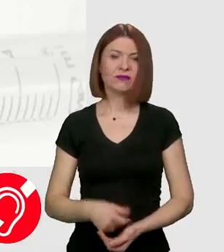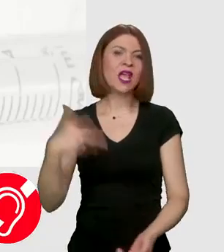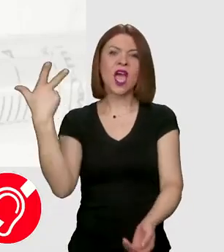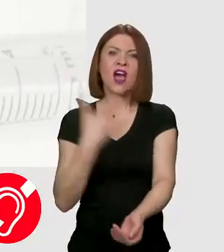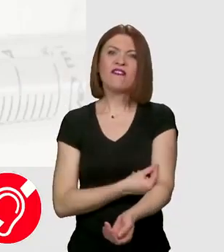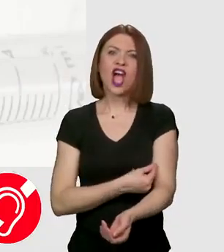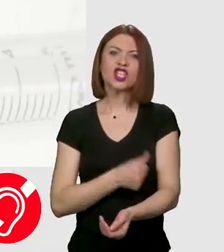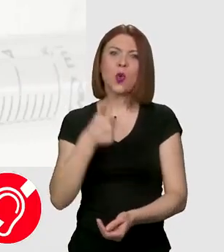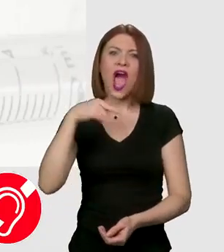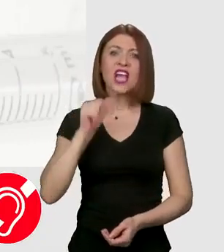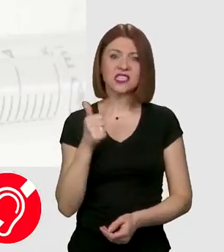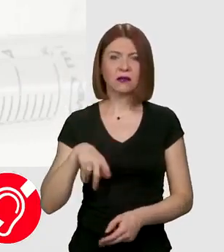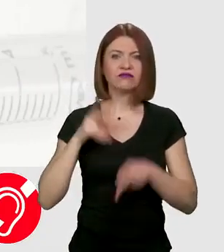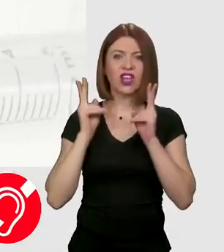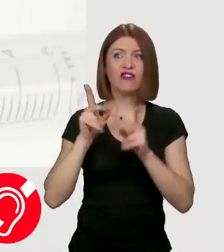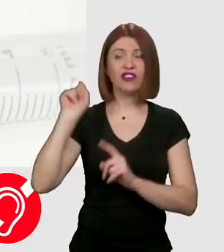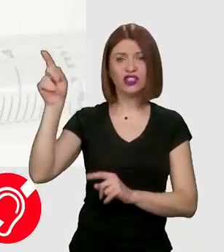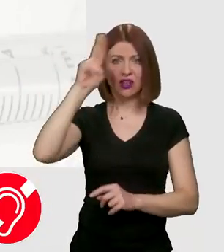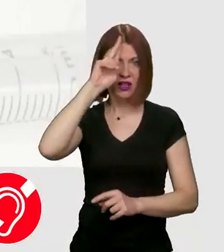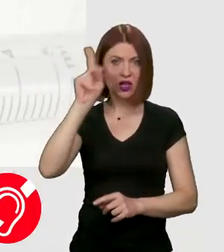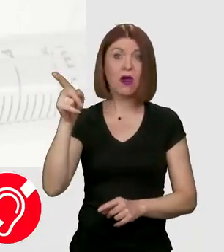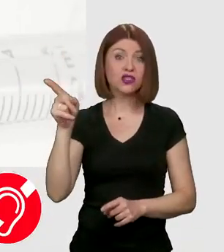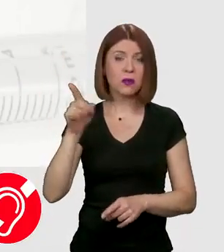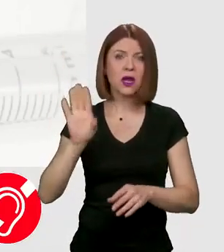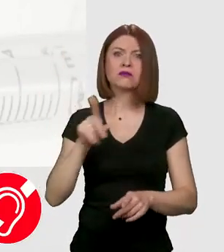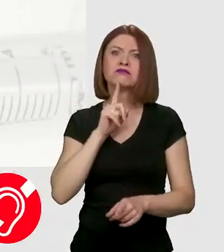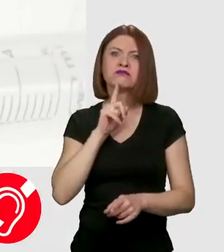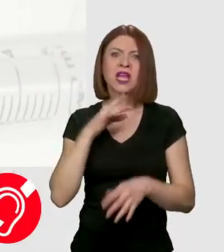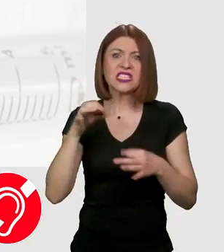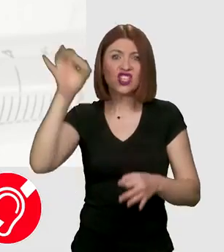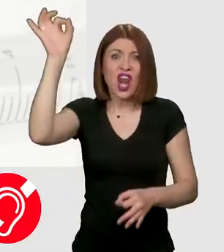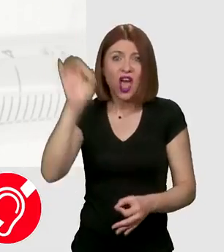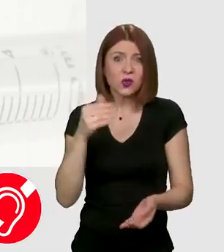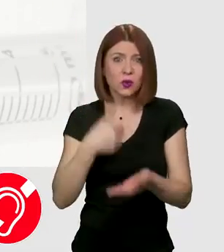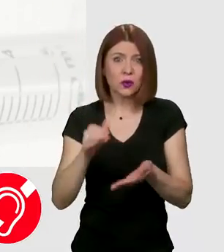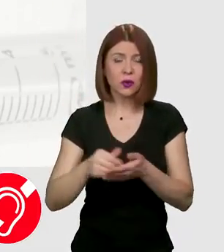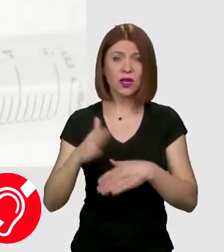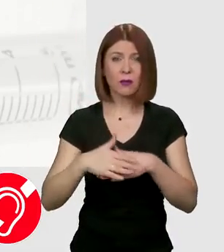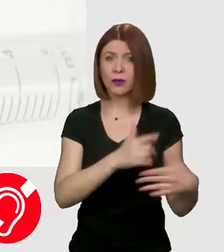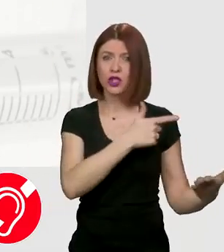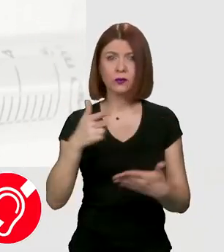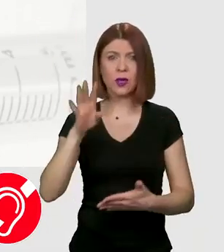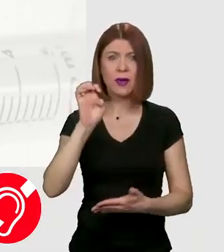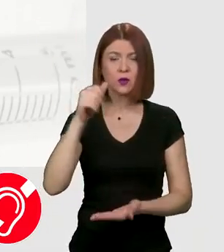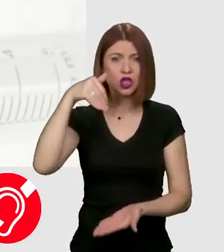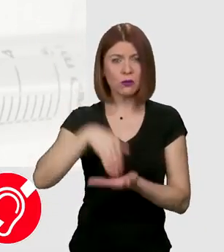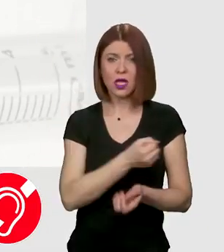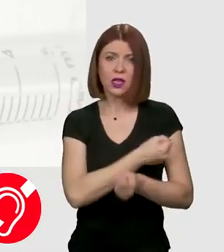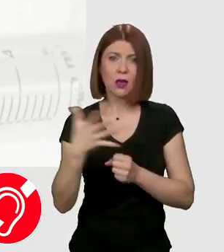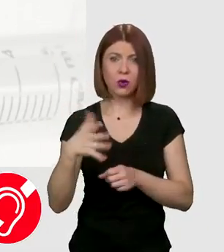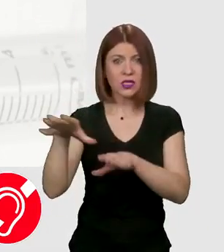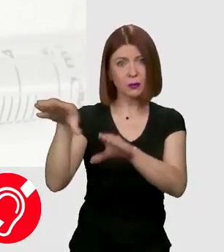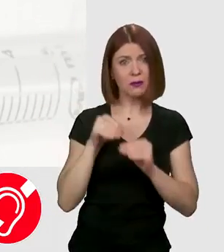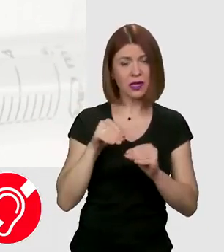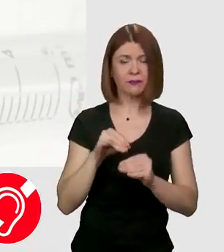Vaccinul AstraZeneca rămâne în frigidere în Germania. Nemții au folosit mai puțin de 10% din cele aproape 740.000 de doze pe care le-au